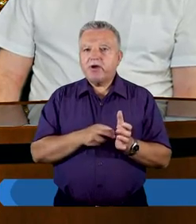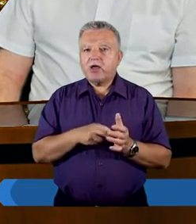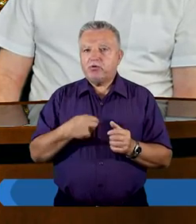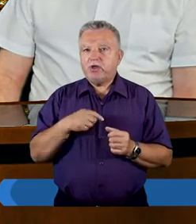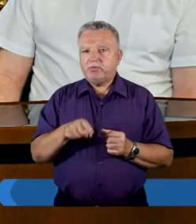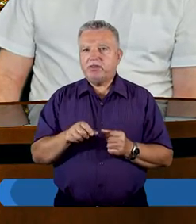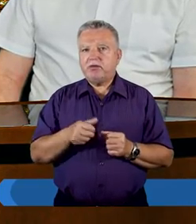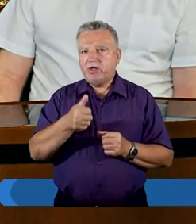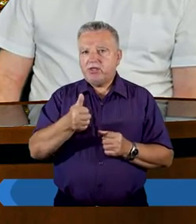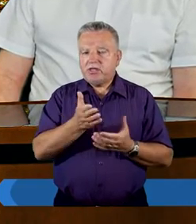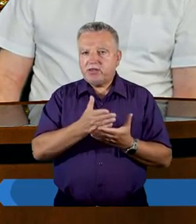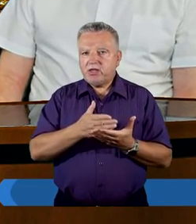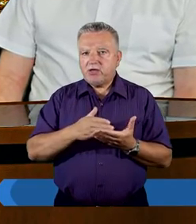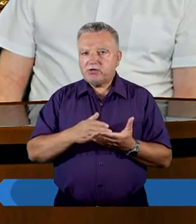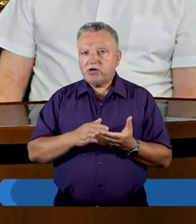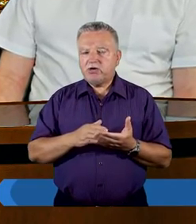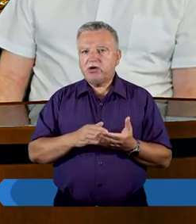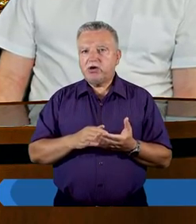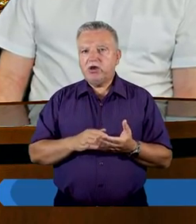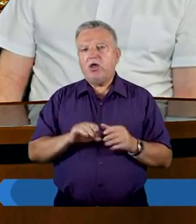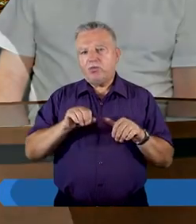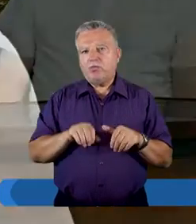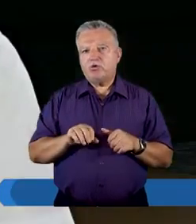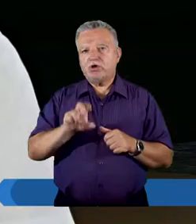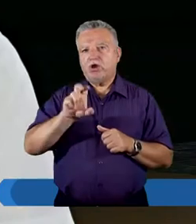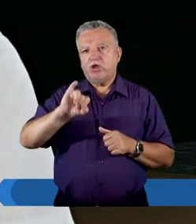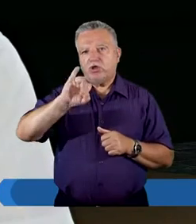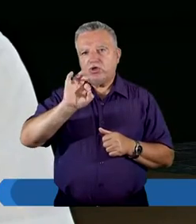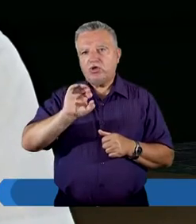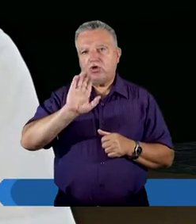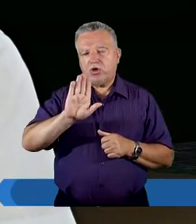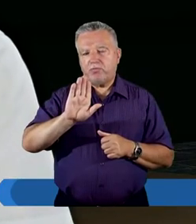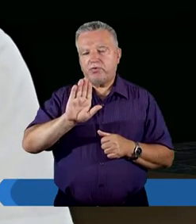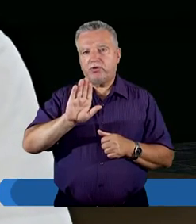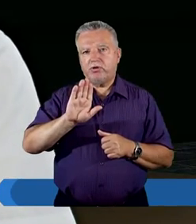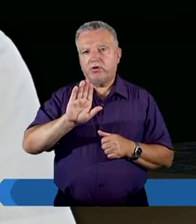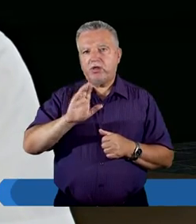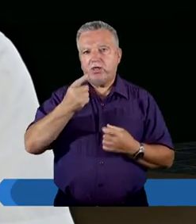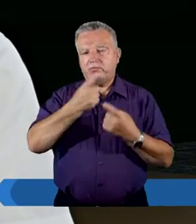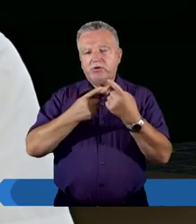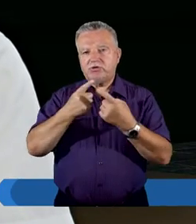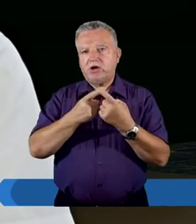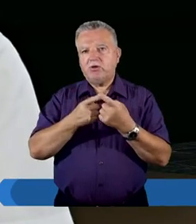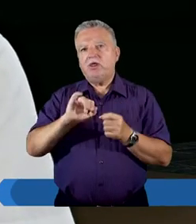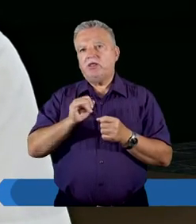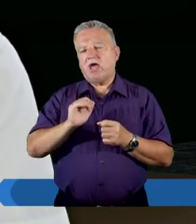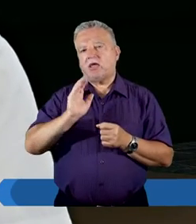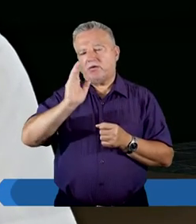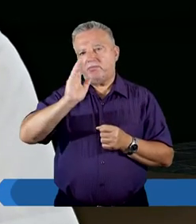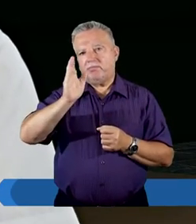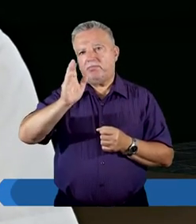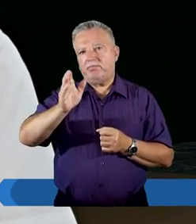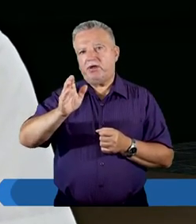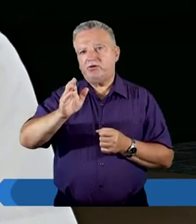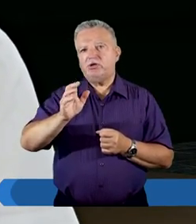może Hiob także mógł mieć ten problem. Jak będzie ostatecznie? On wiedział, że będzie zmartwychwstanie i tak dalej, ale czy